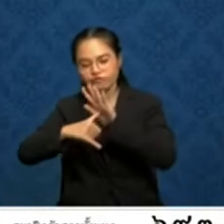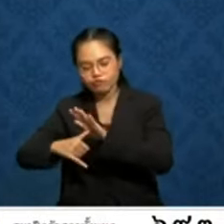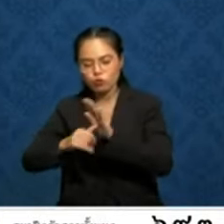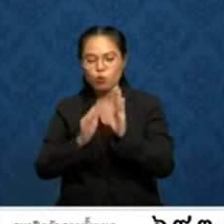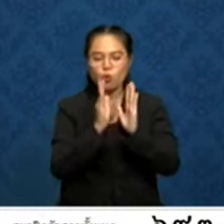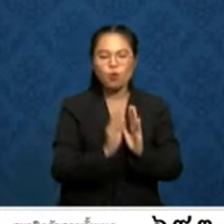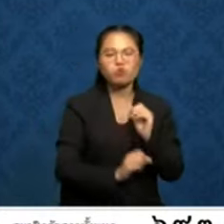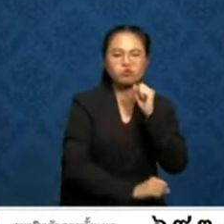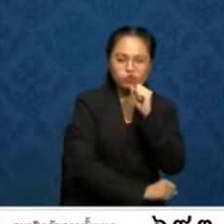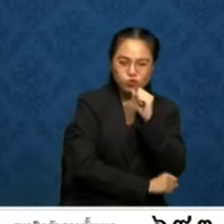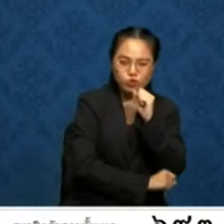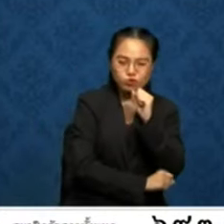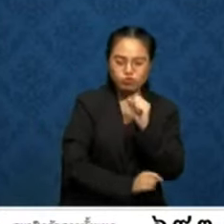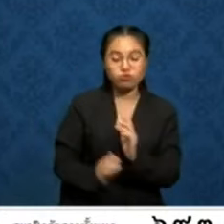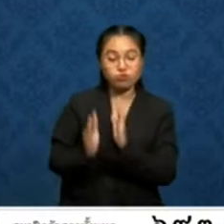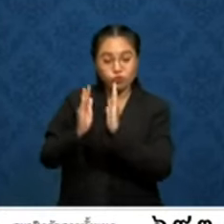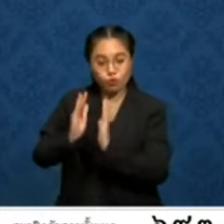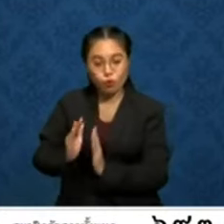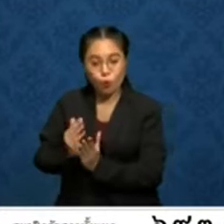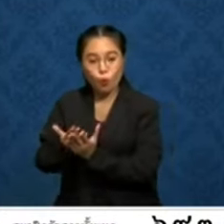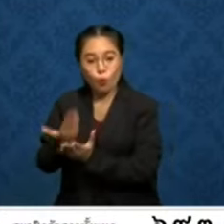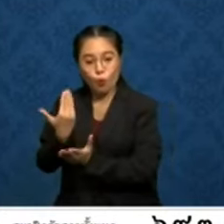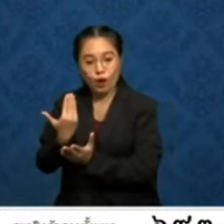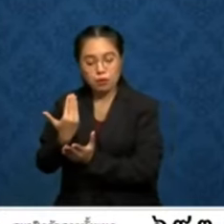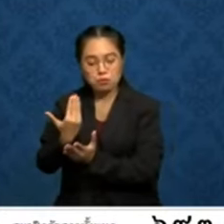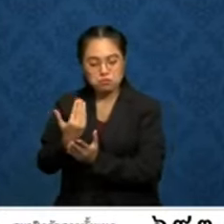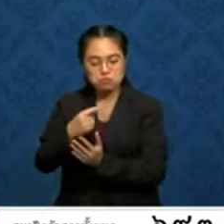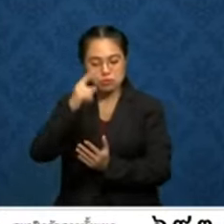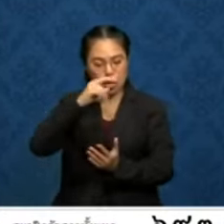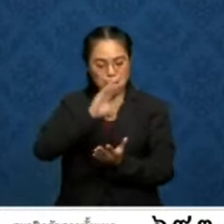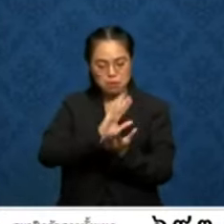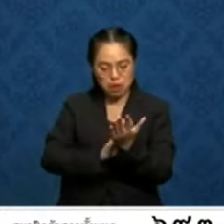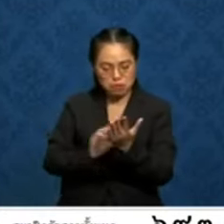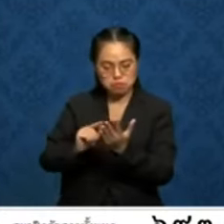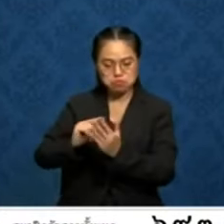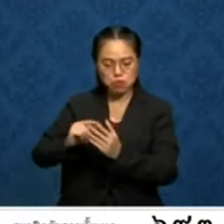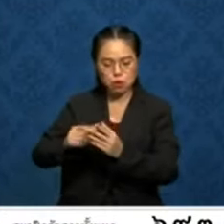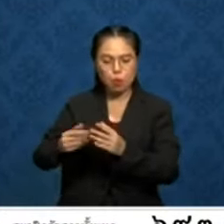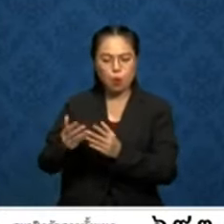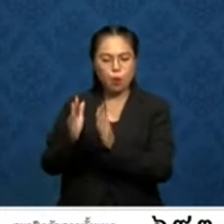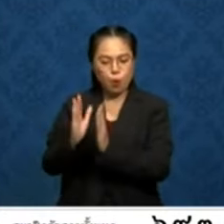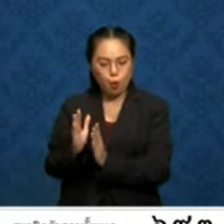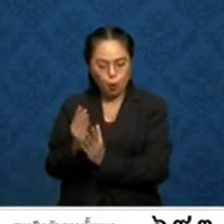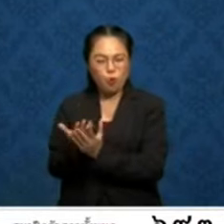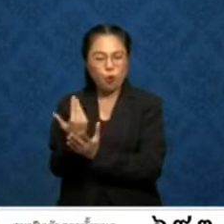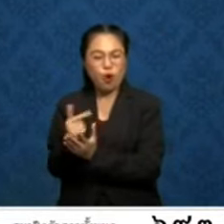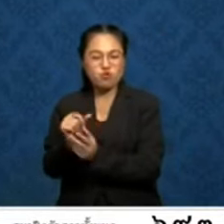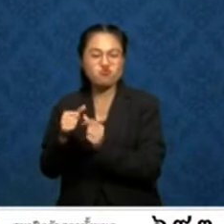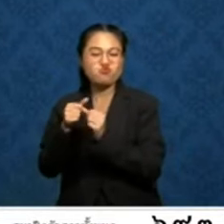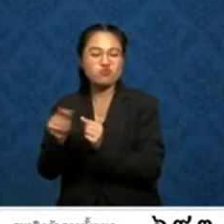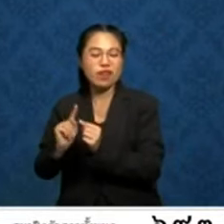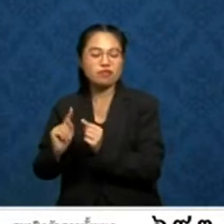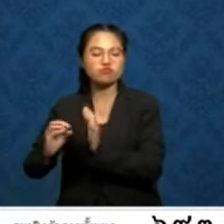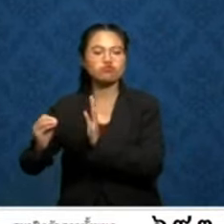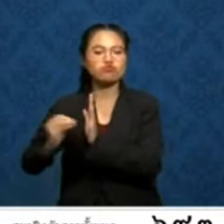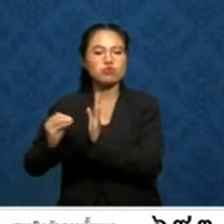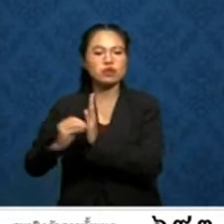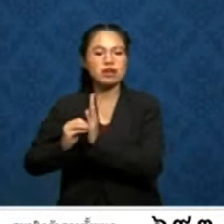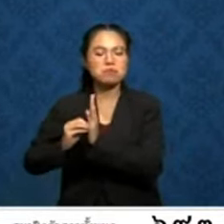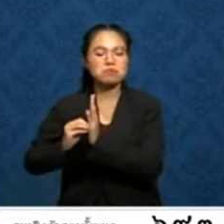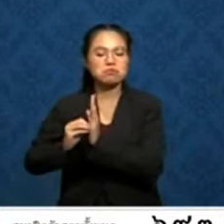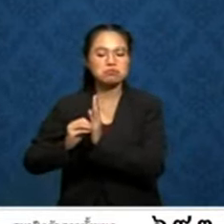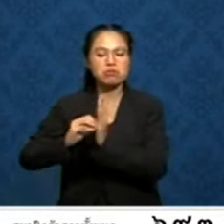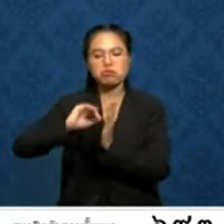นและคนรวยและความเจริญก็กระจุกตัวอยู่ในกรุงเทพมหานครและหัวเมืองใหญ่เป็น